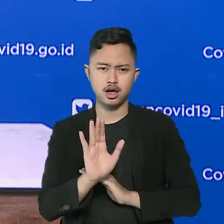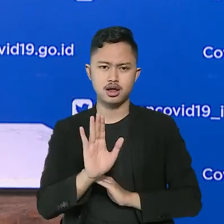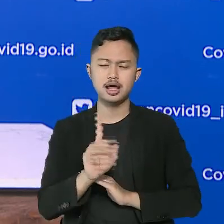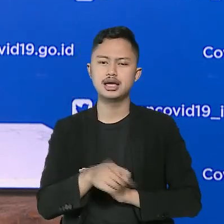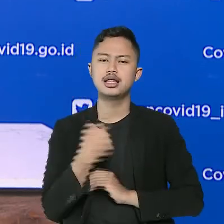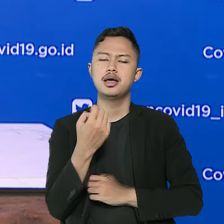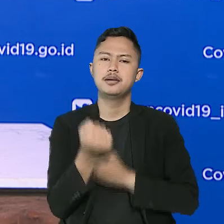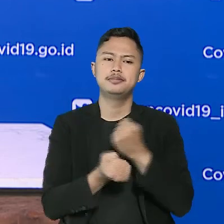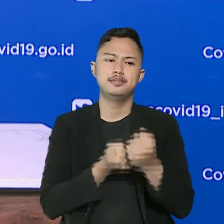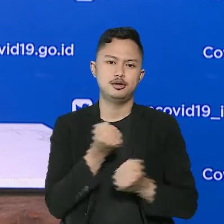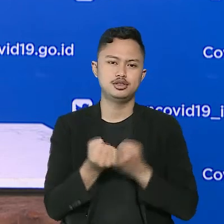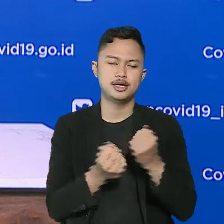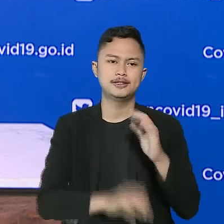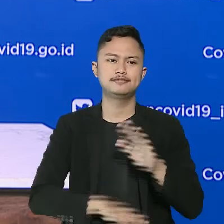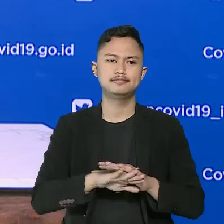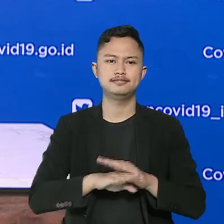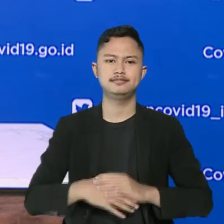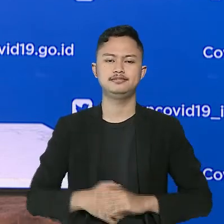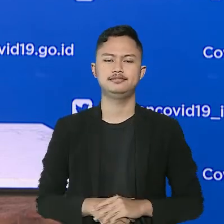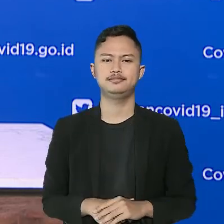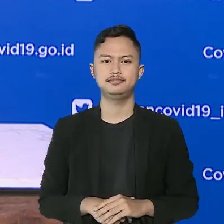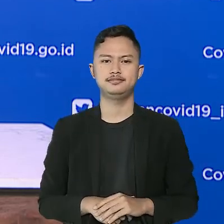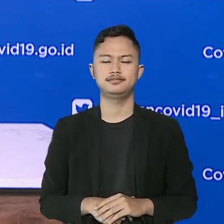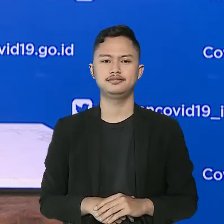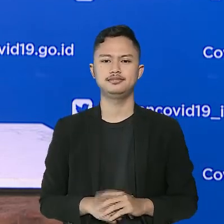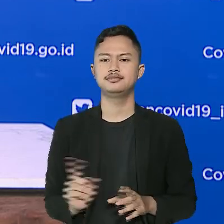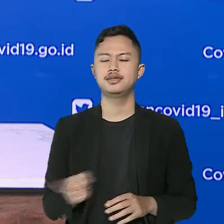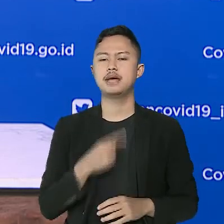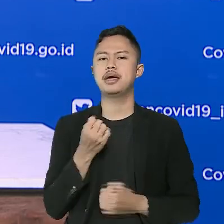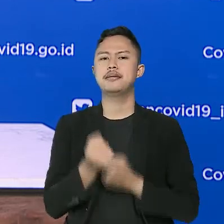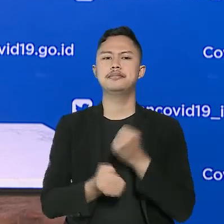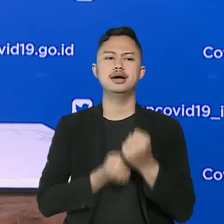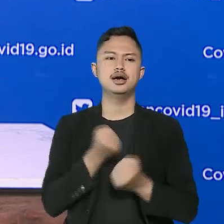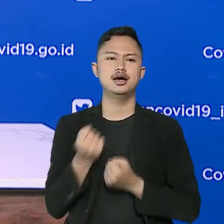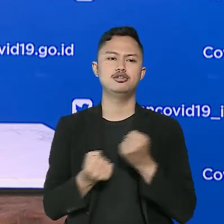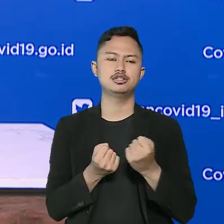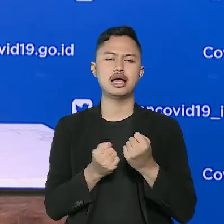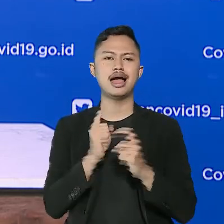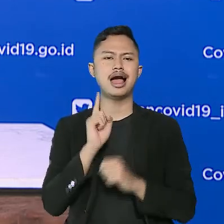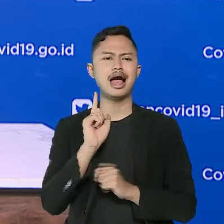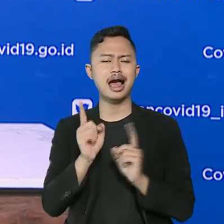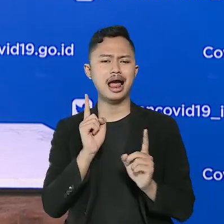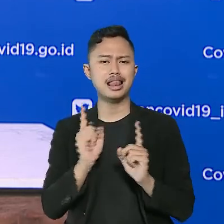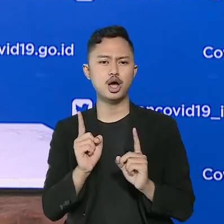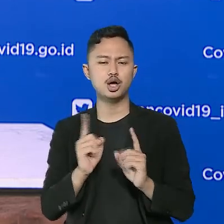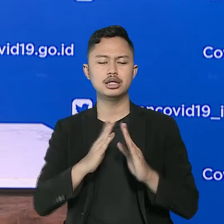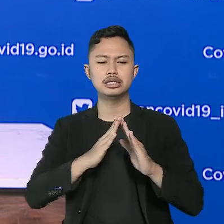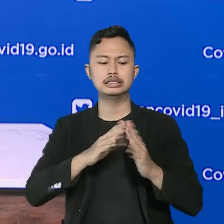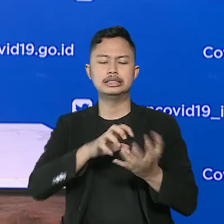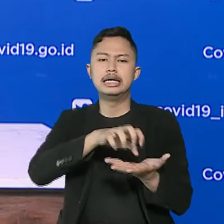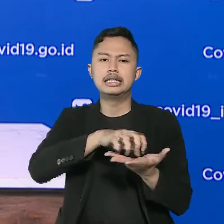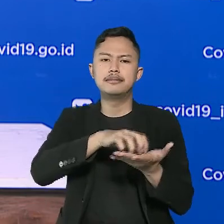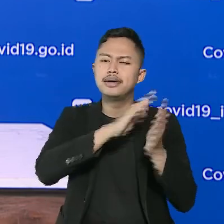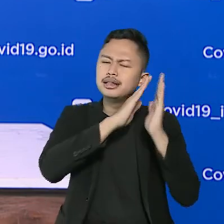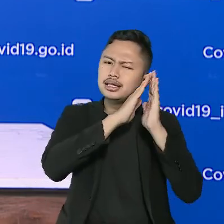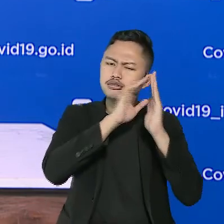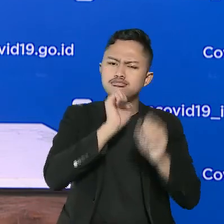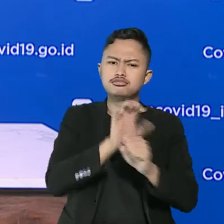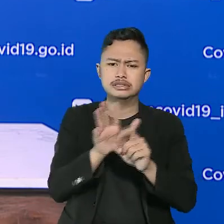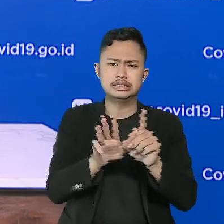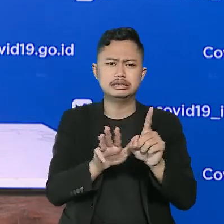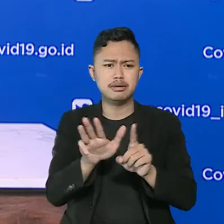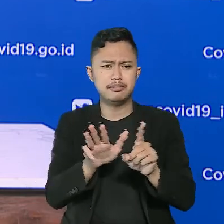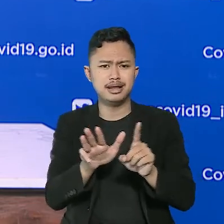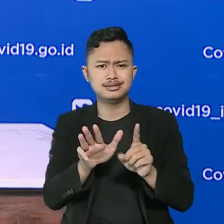mungkin. Untuk saat ini, upaya penanganan yang dilakukan jika keterisian tempat tidur untuk COVID-19 sudah di